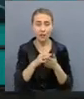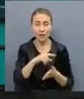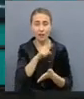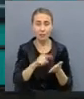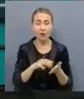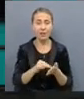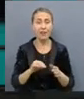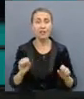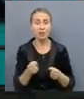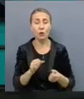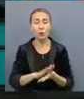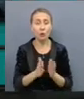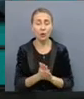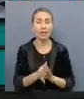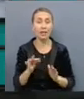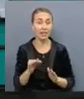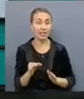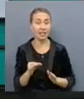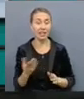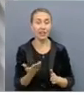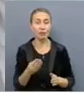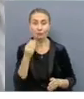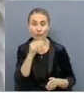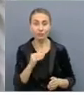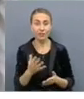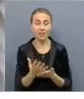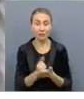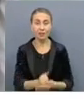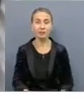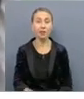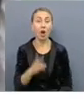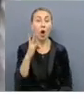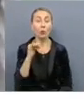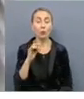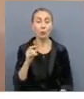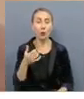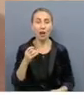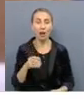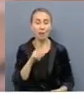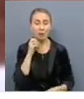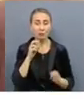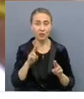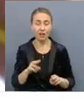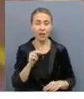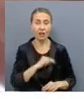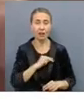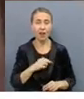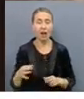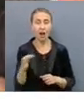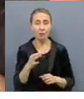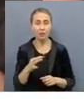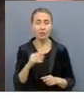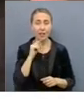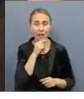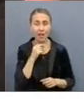возможностях, условиях, критериях и преимуществах резерва. Нургуль Хайдар – молодой специалист. Работает в областном управлении экономики